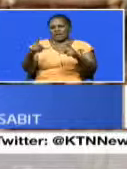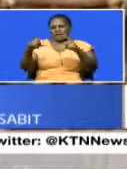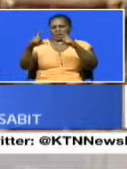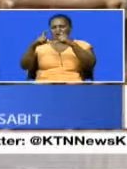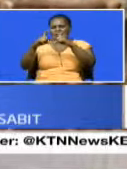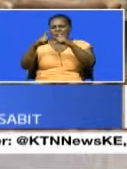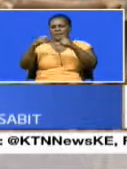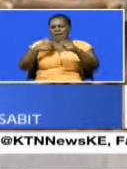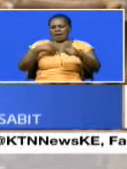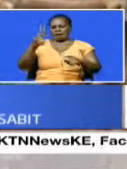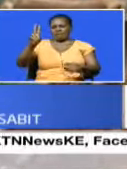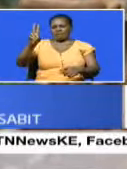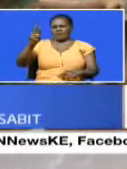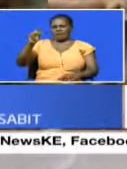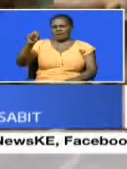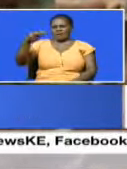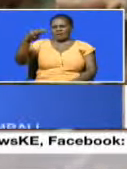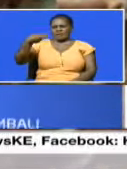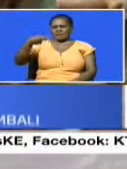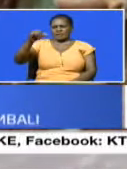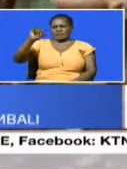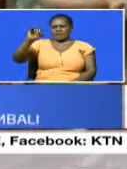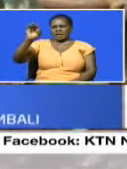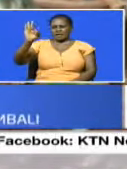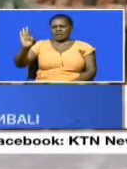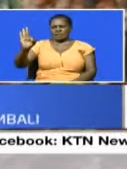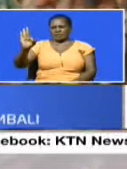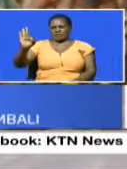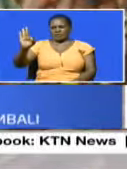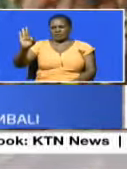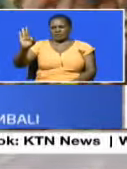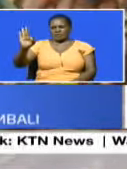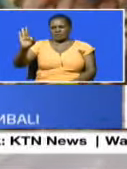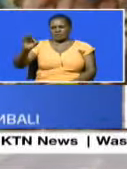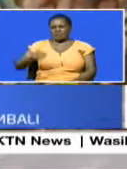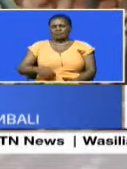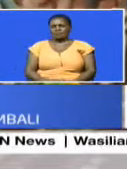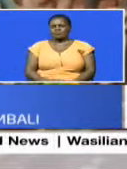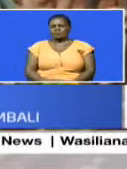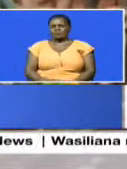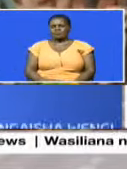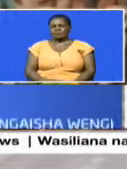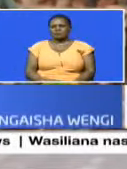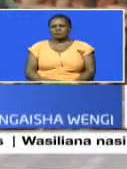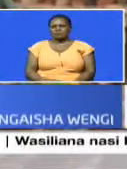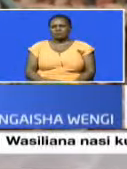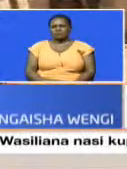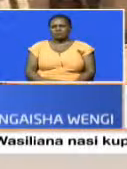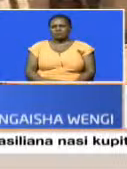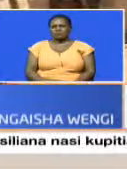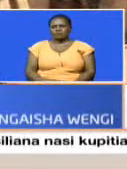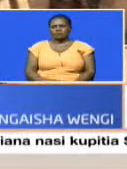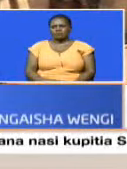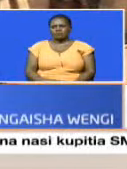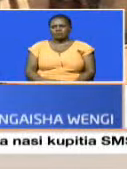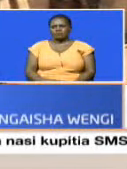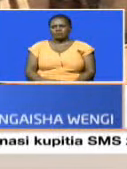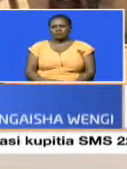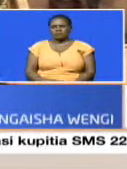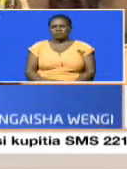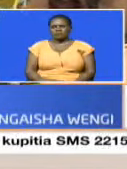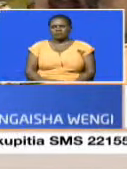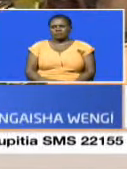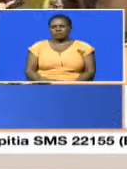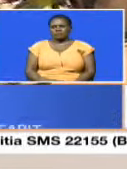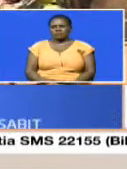ya NHIF na serikali ya kaunti. Saidi na dibu jirti am dibu suni terkana kaba.